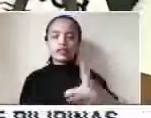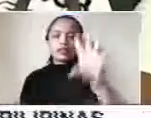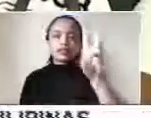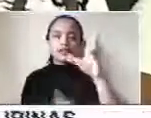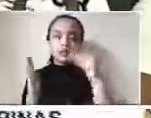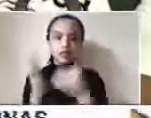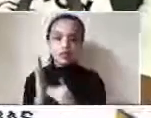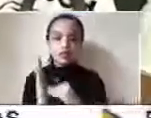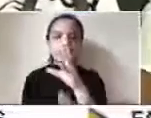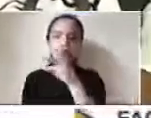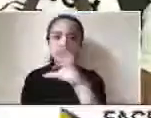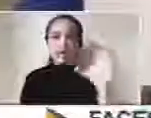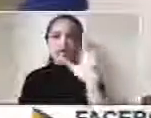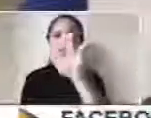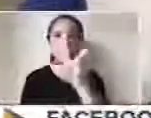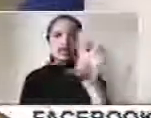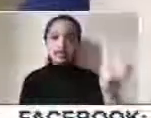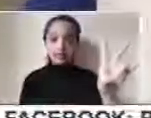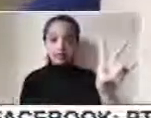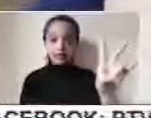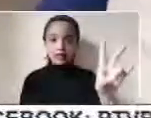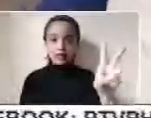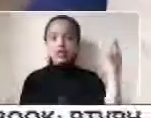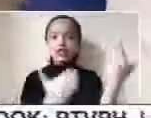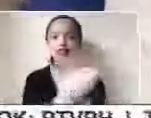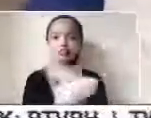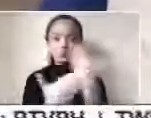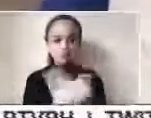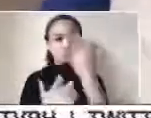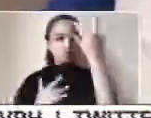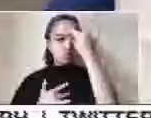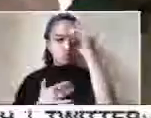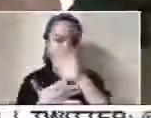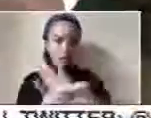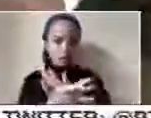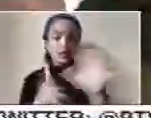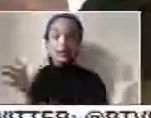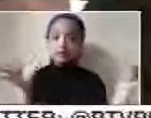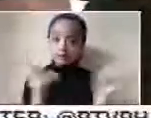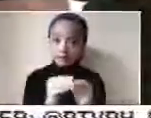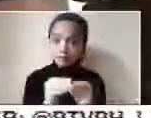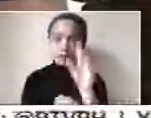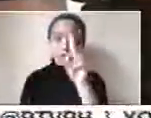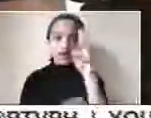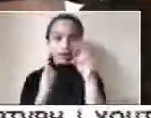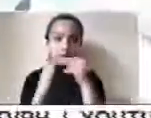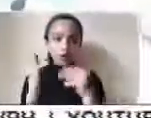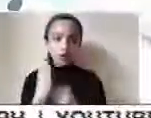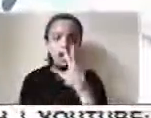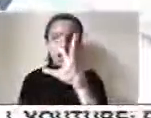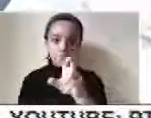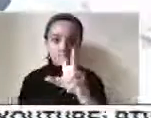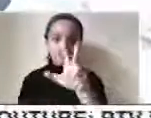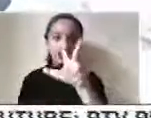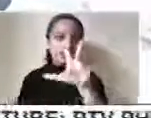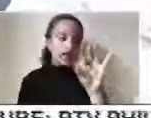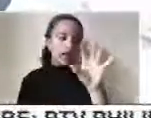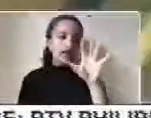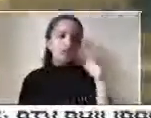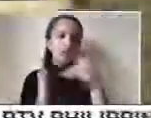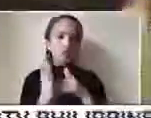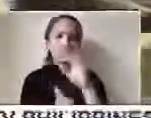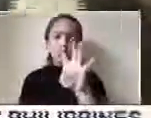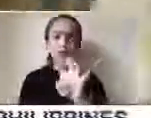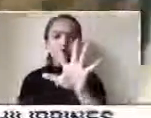2,000 seafarers ang nabakunahan sa patuloy na vaccination rollout ng pamahalaan. Pfizer na mula sa national government ang itinurok sa